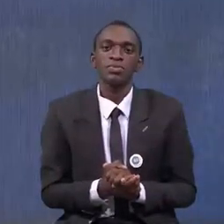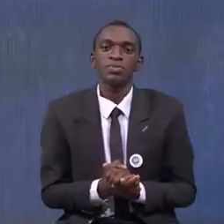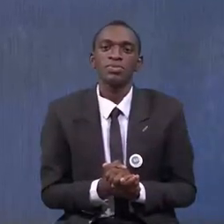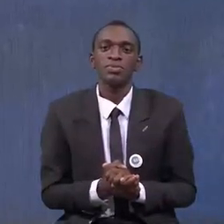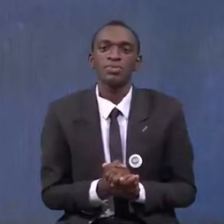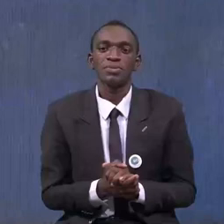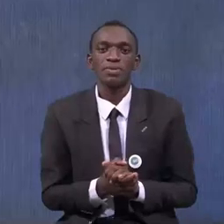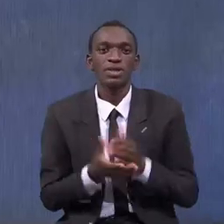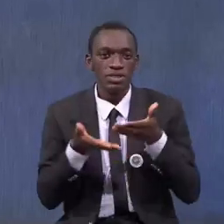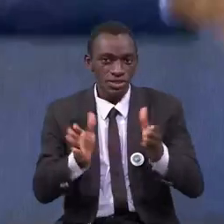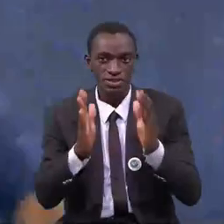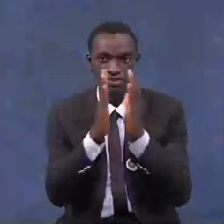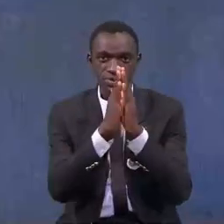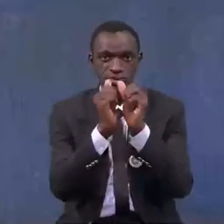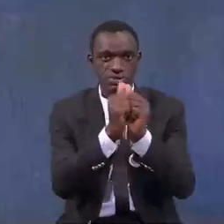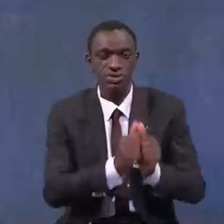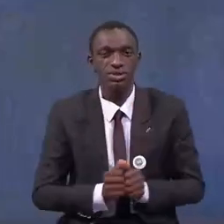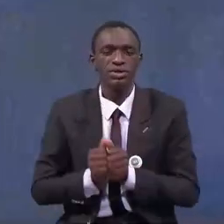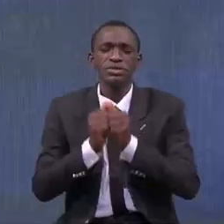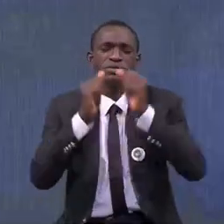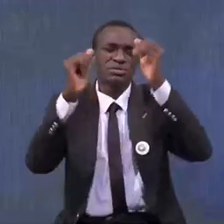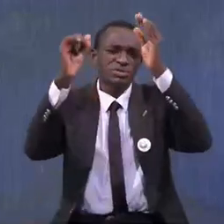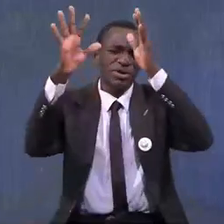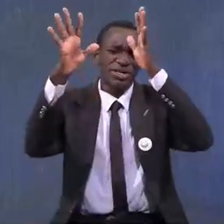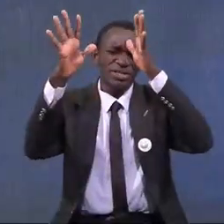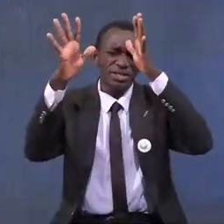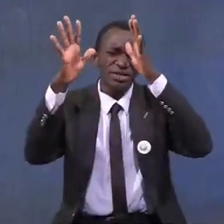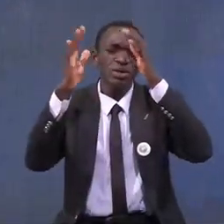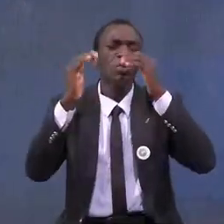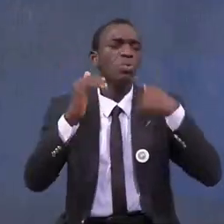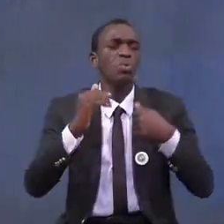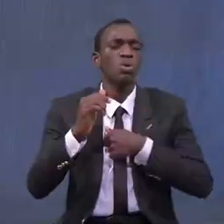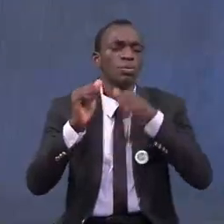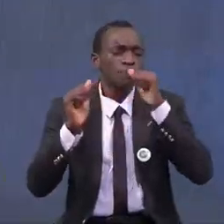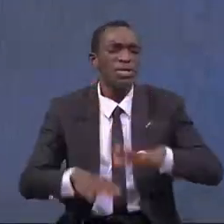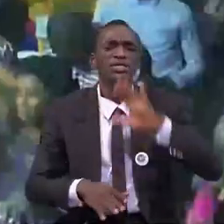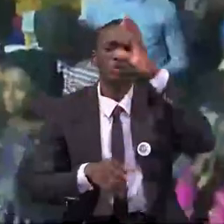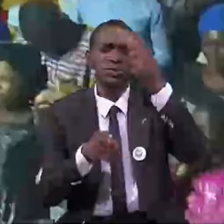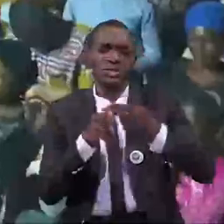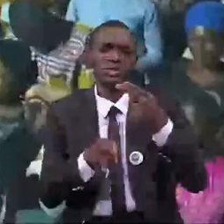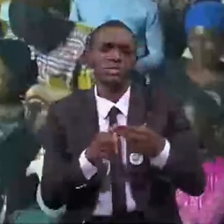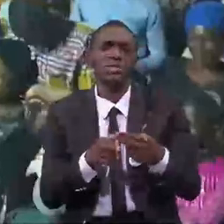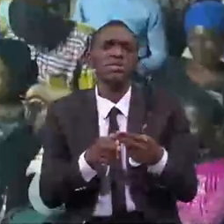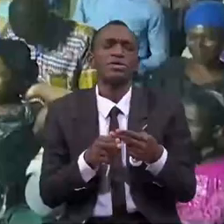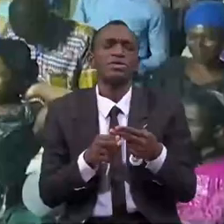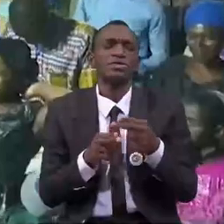monde prions ensemble père nous bénissons ton